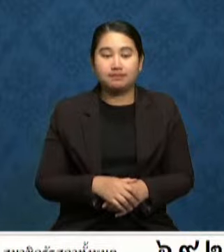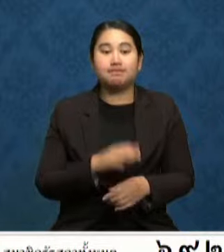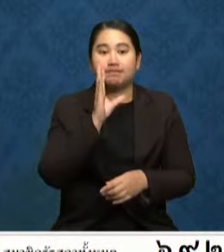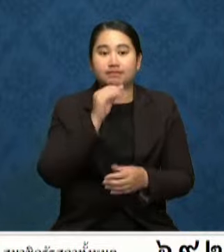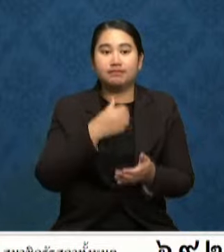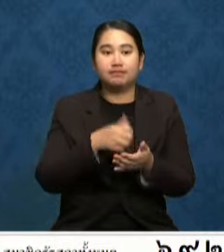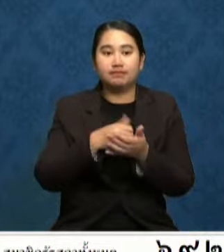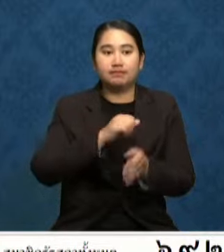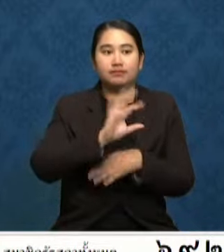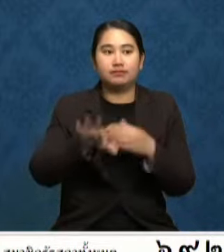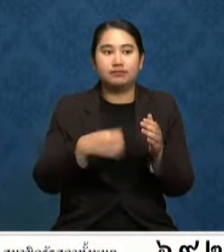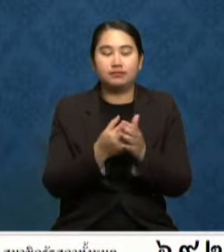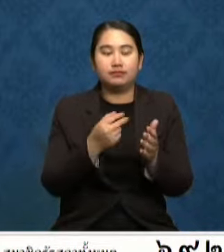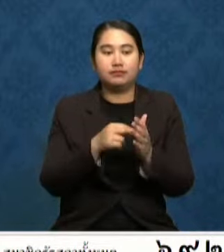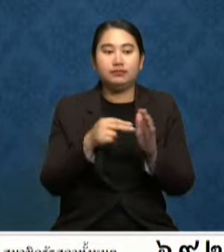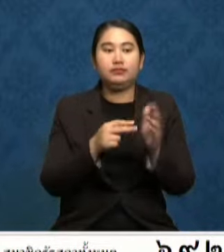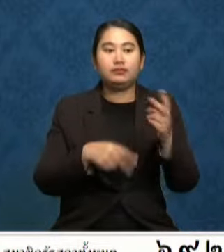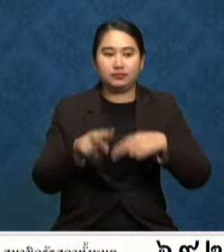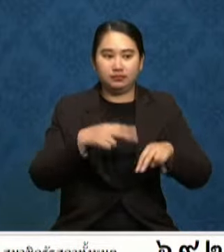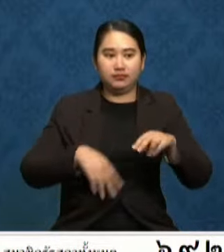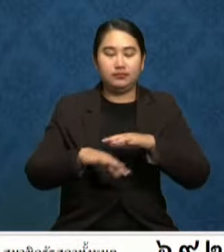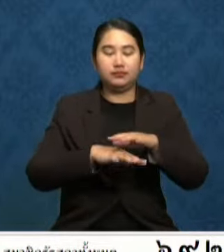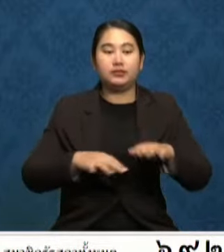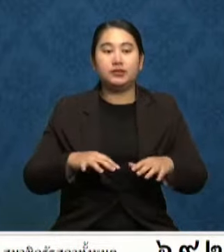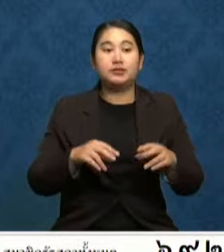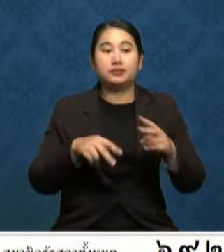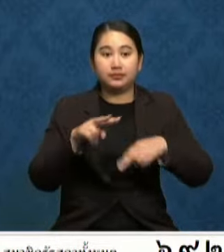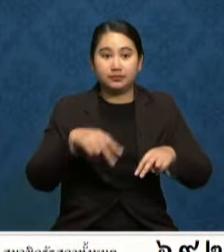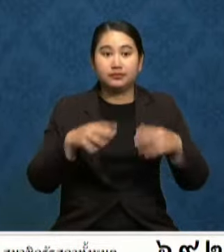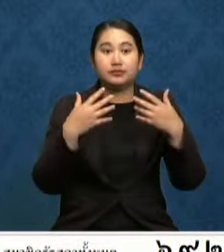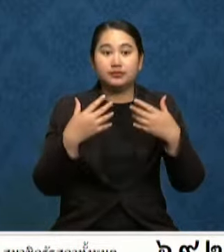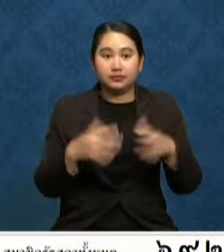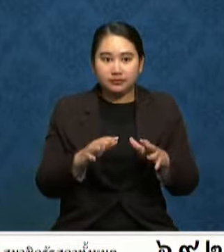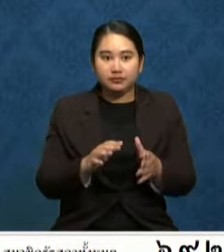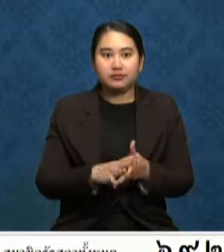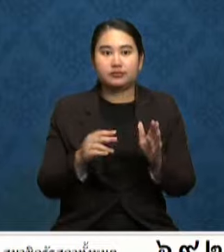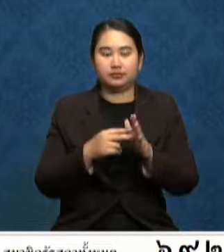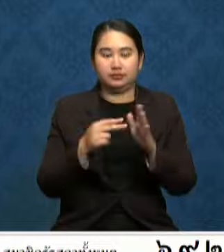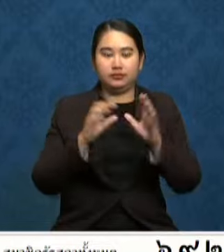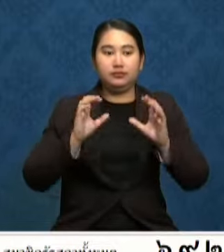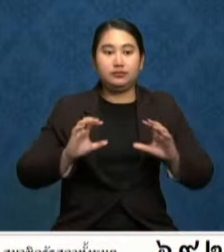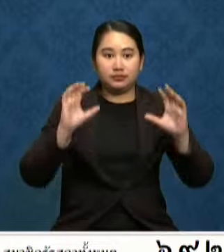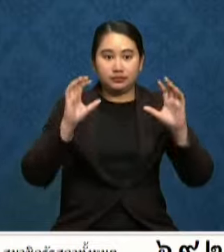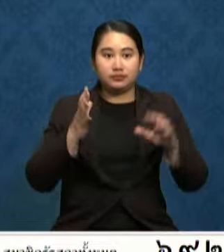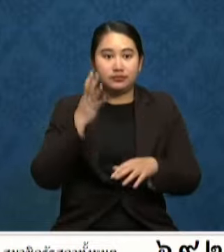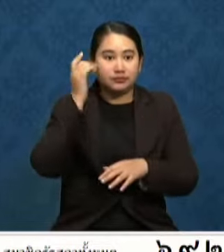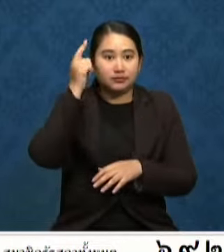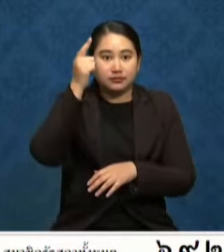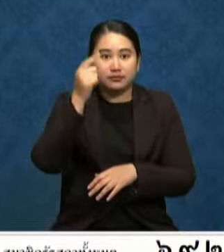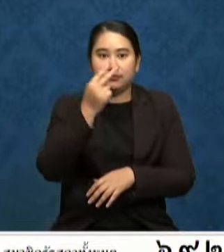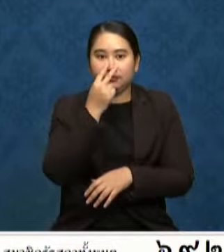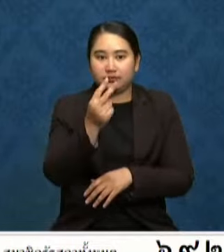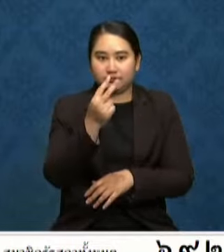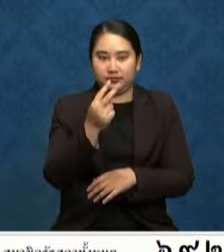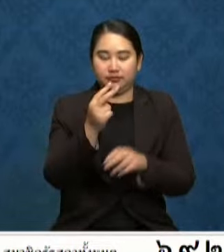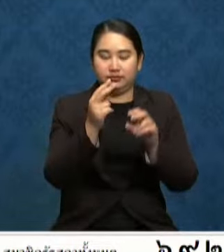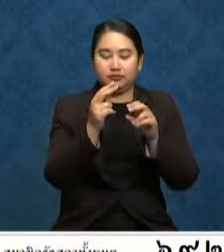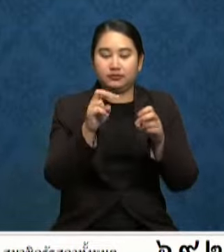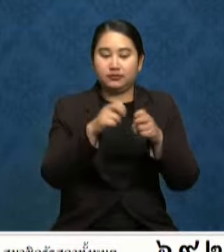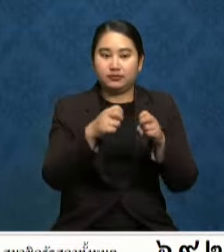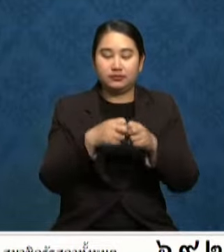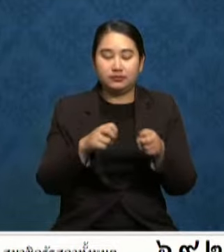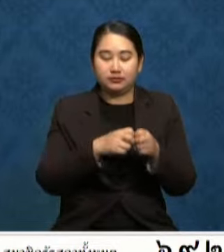ทพูดมาทั้หมดอก็คอรวจสอบ เพองต้นนะว่าปรวจสอบแล้วนะ ว่า รัฐบาลคแพรทองทน มองโจทยแตก